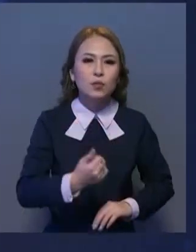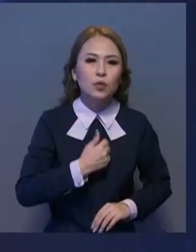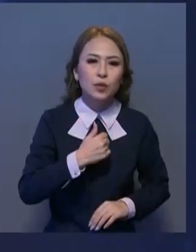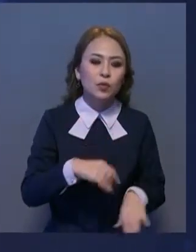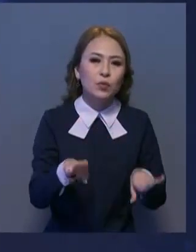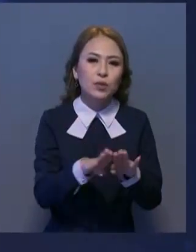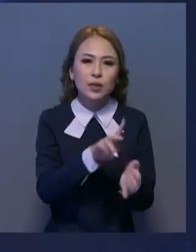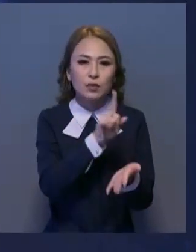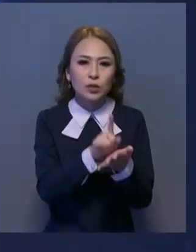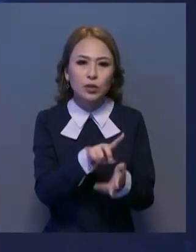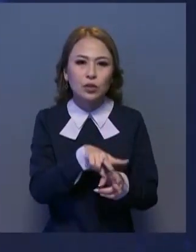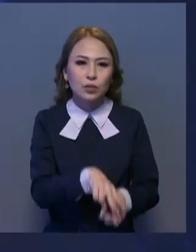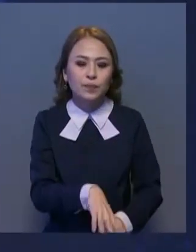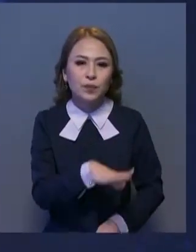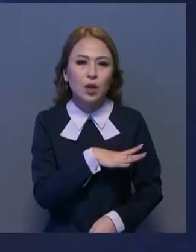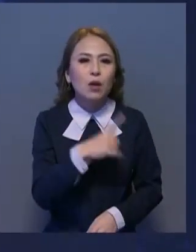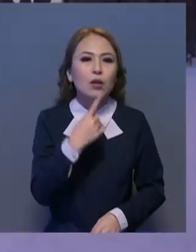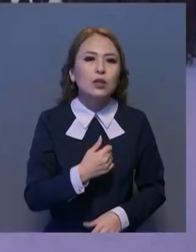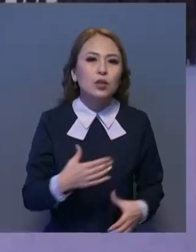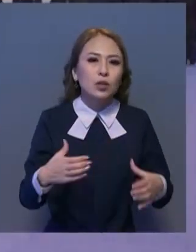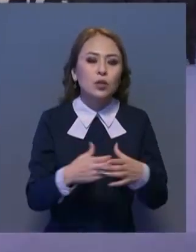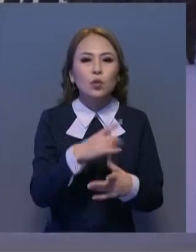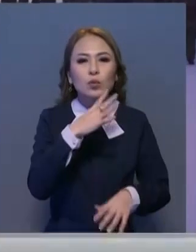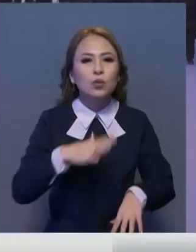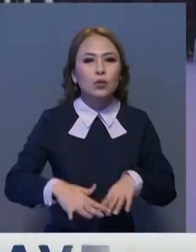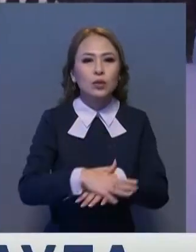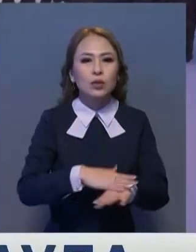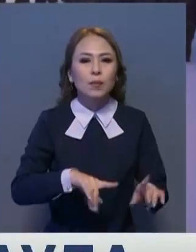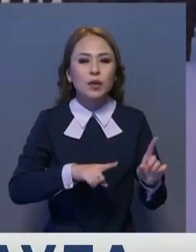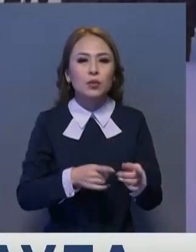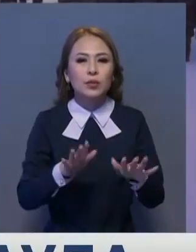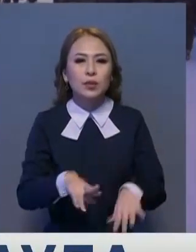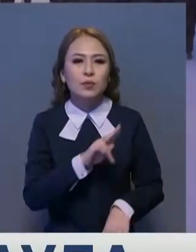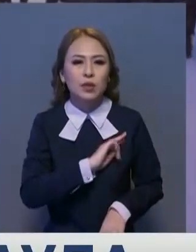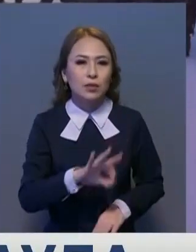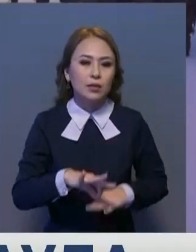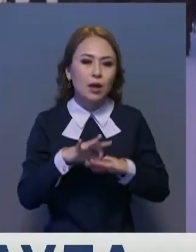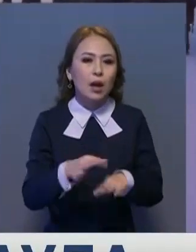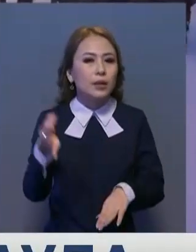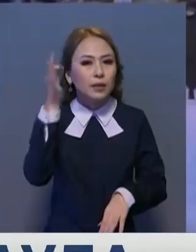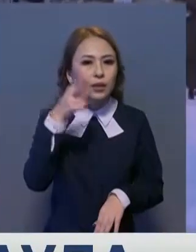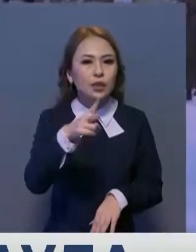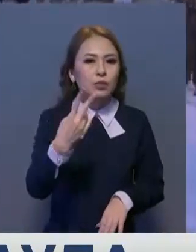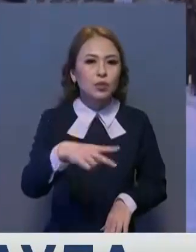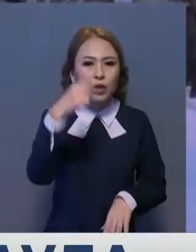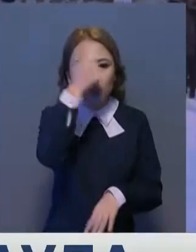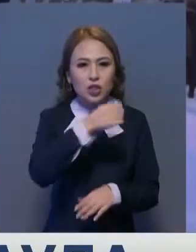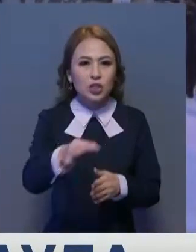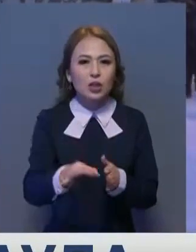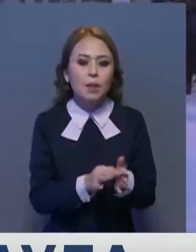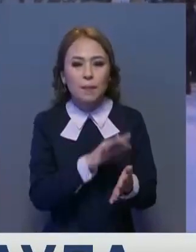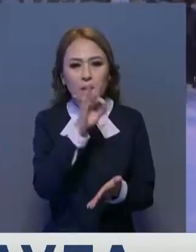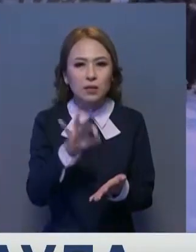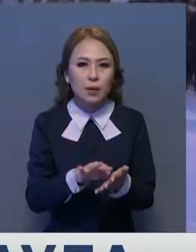әскери бөліміне осындай міндет жүктеліп отыр. Ұландар шаһардың көпшілік орындарында патрульдік қызмет атқарады. Айта кетейін, 2020